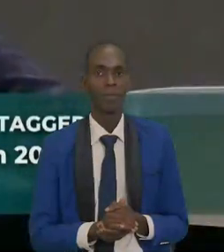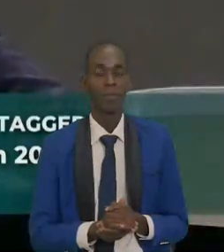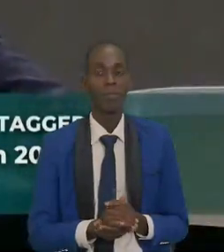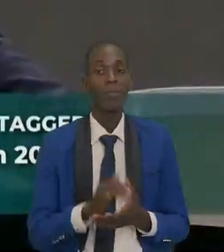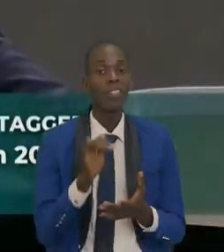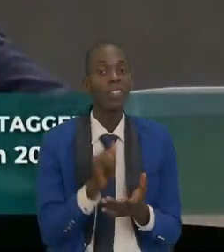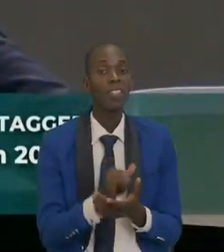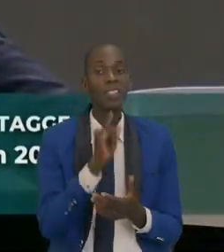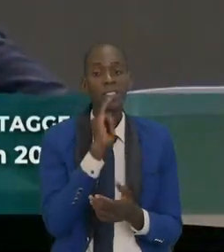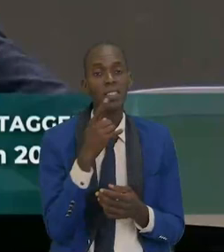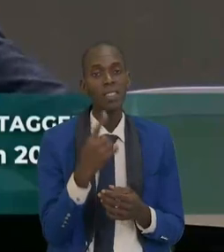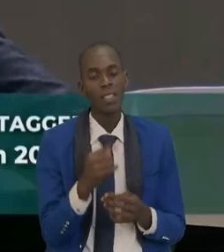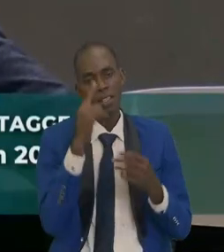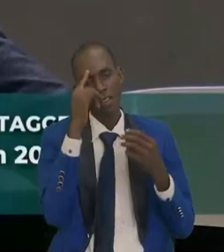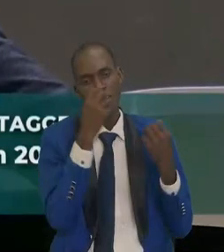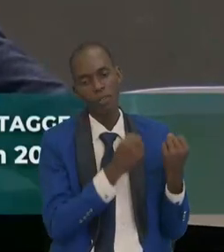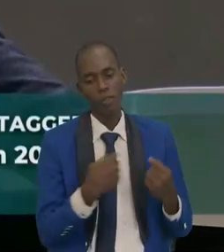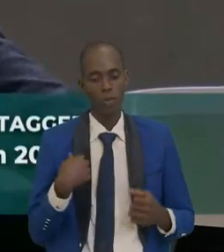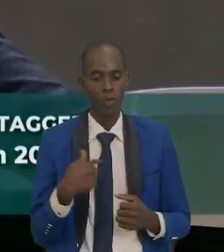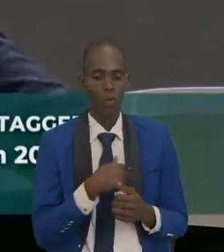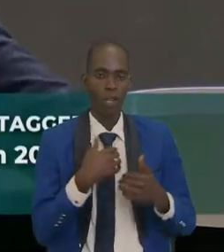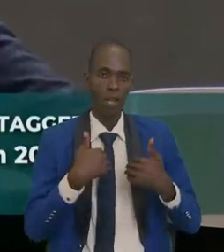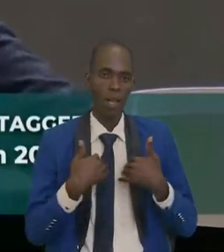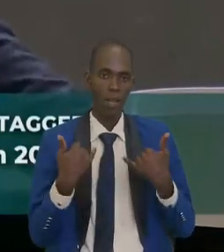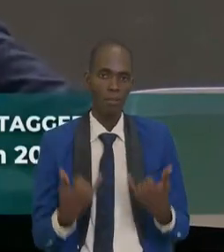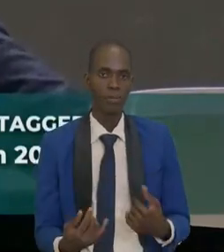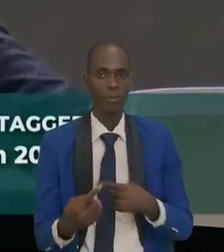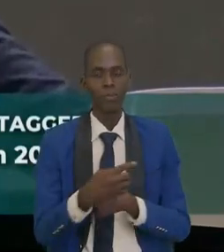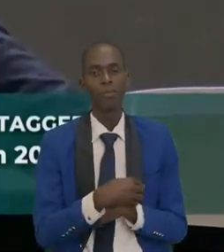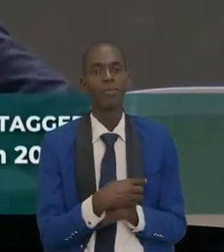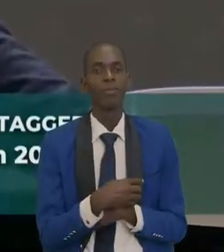Ça, c'est la foi que nous avons aujourd'hui.